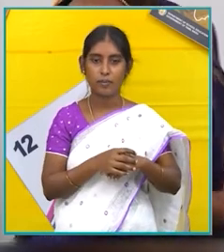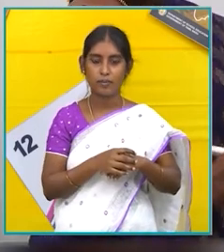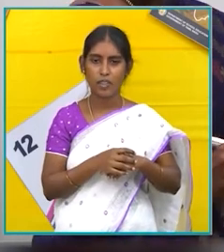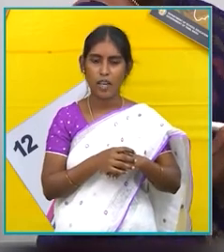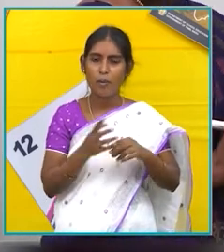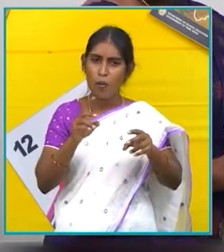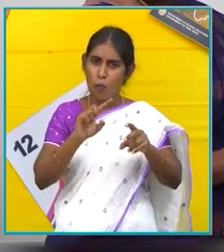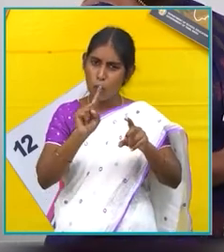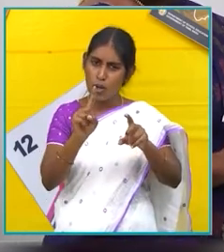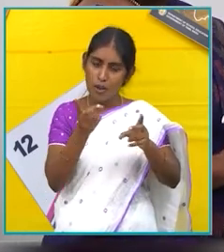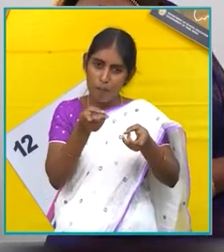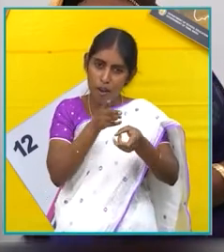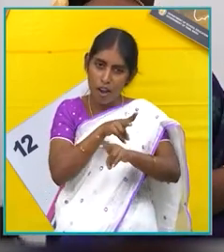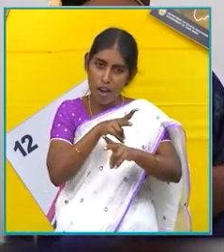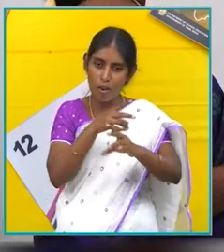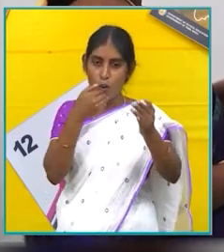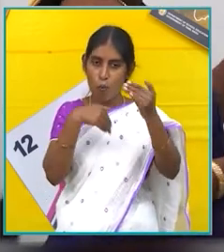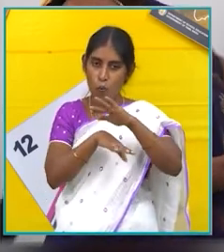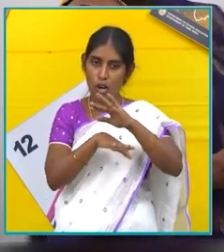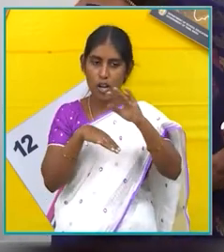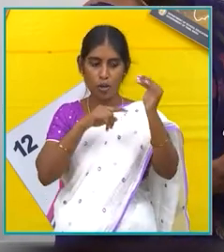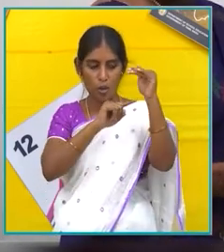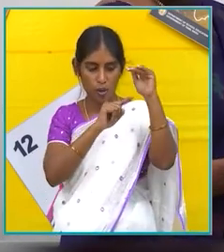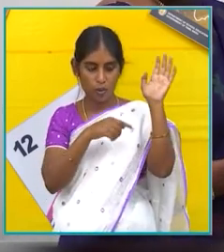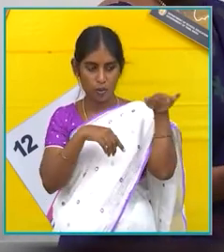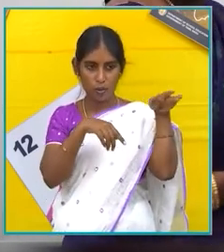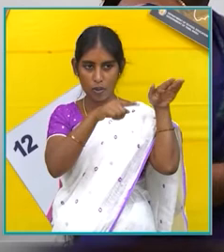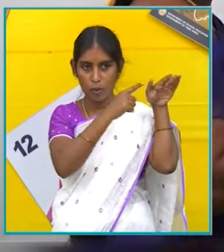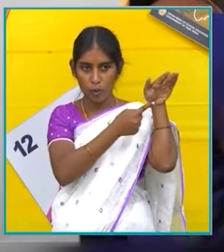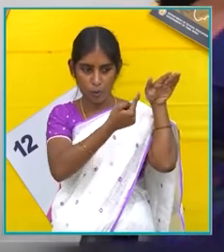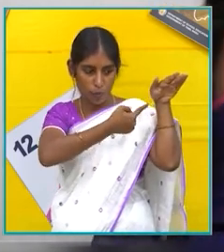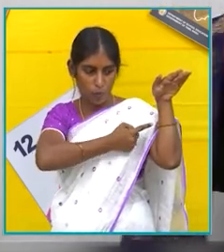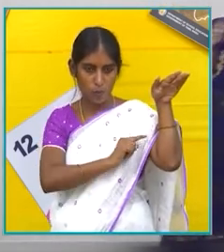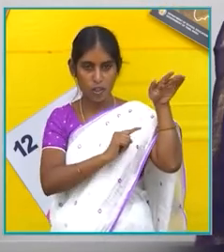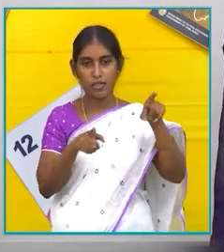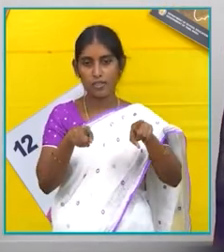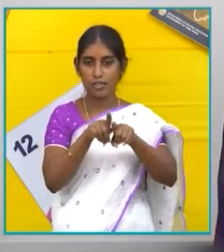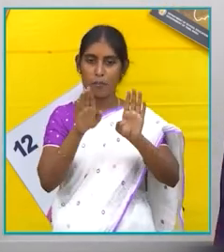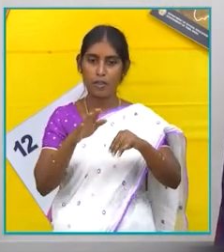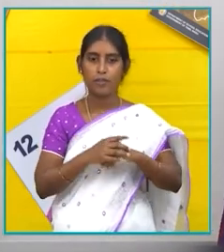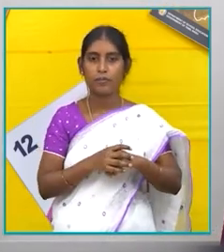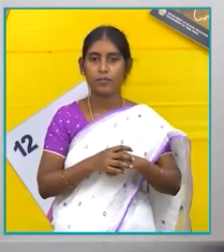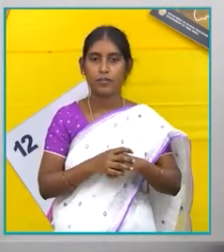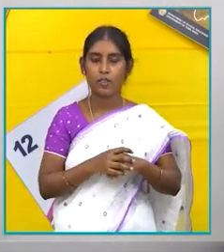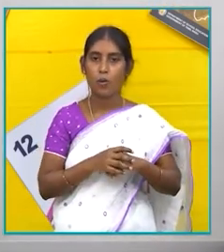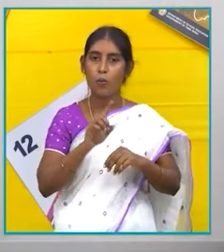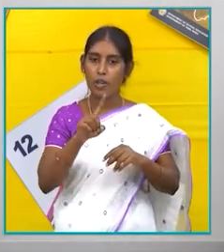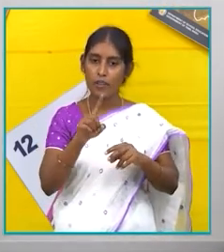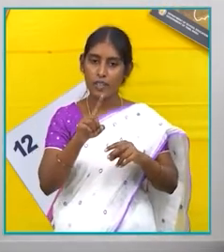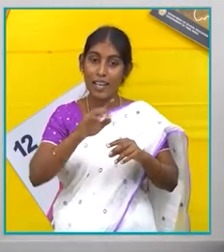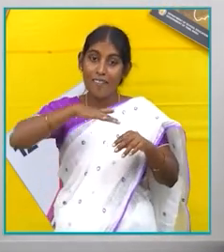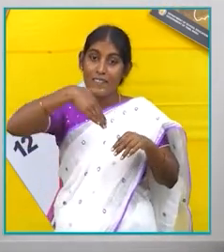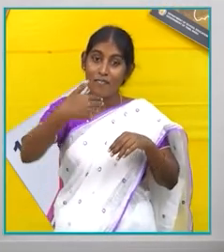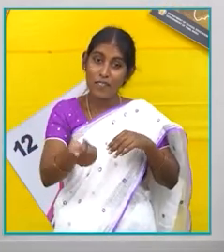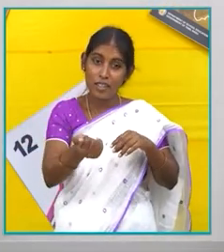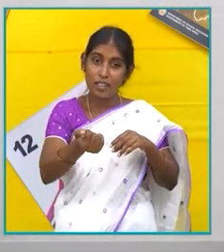1 விட்ட உள்கோணங்கள் சமம். அடுத்தது இதே மாதிரி 1 விட்ட வெளிக்கோணங்கள் பார்க்கலாம். 1